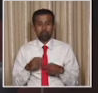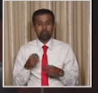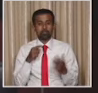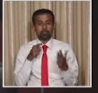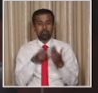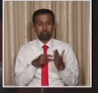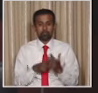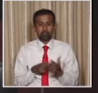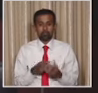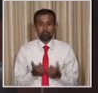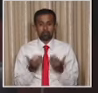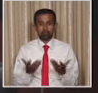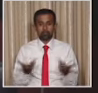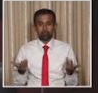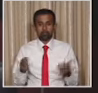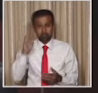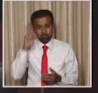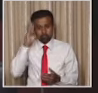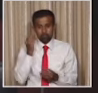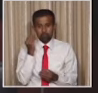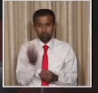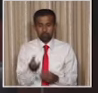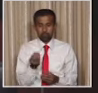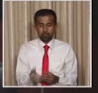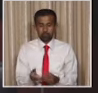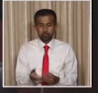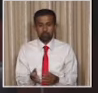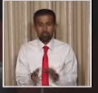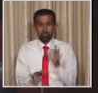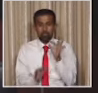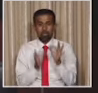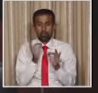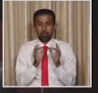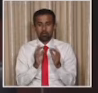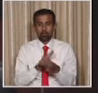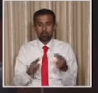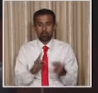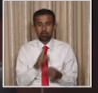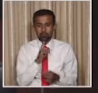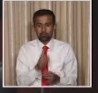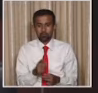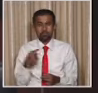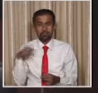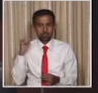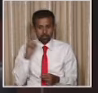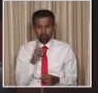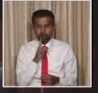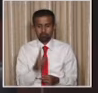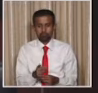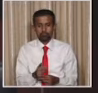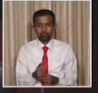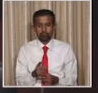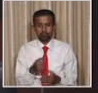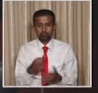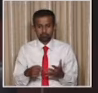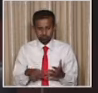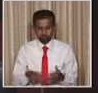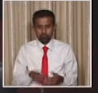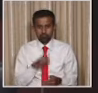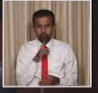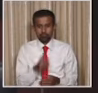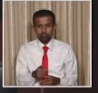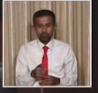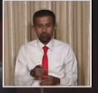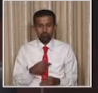කරගෙන ඉටු කළ නොහැකි පොරොන්දු දීමෙන් ප්‍රලාප දොඩවන්න එපා කියලා කිව්වා ඊයේ කතාවේ සඳහන් කරපු දේවල් මම මෙතන කිව්වේ